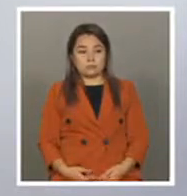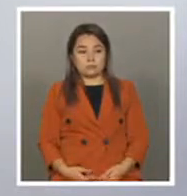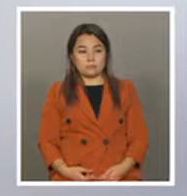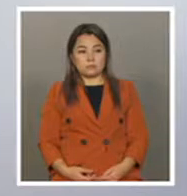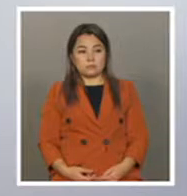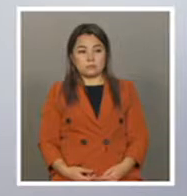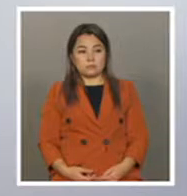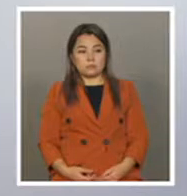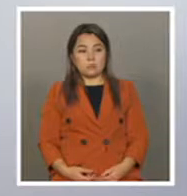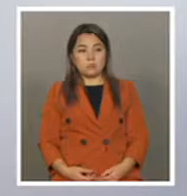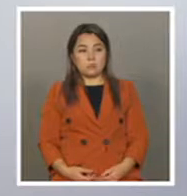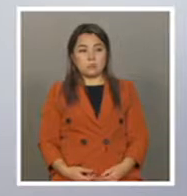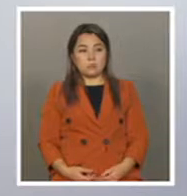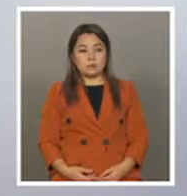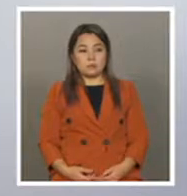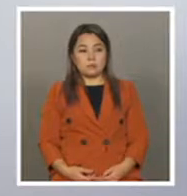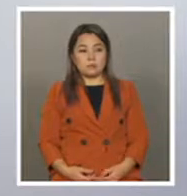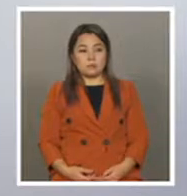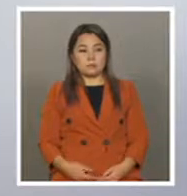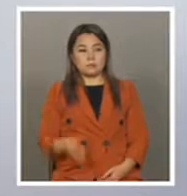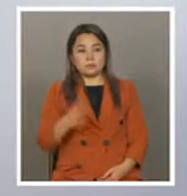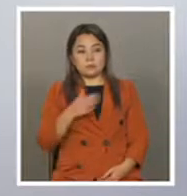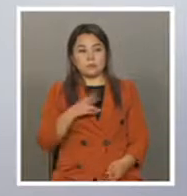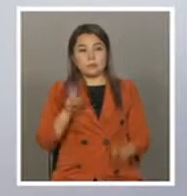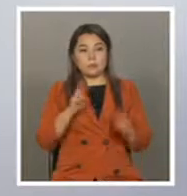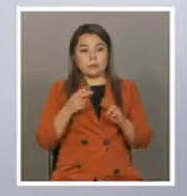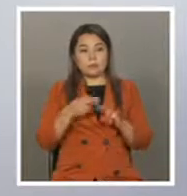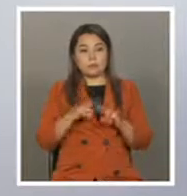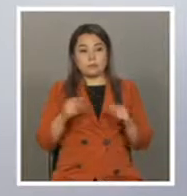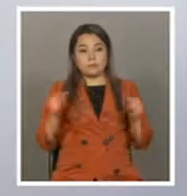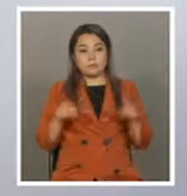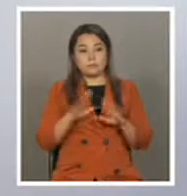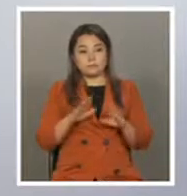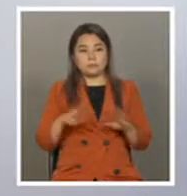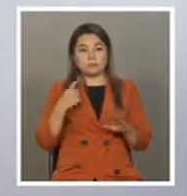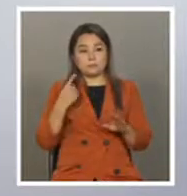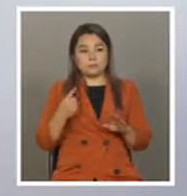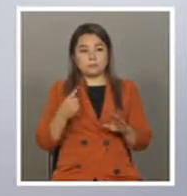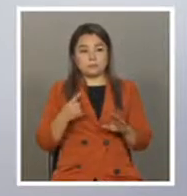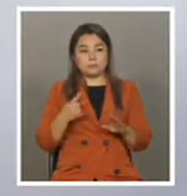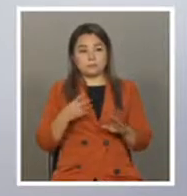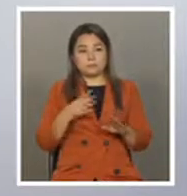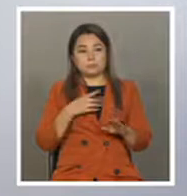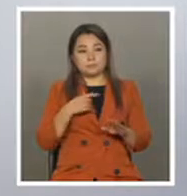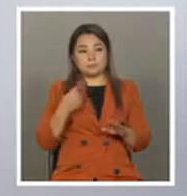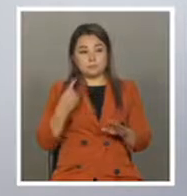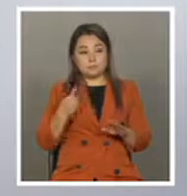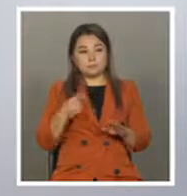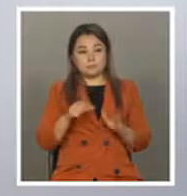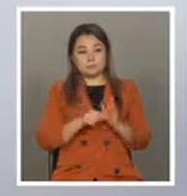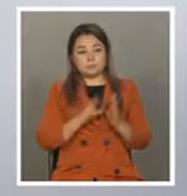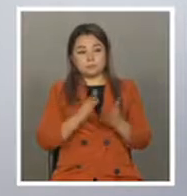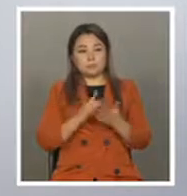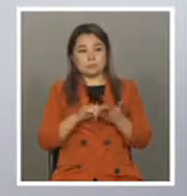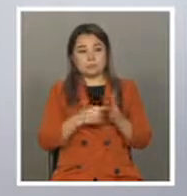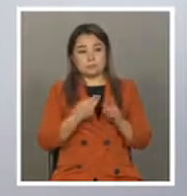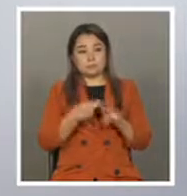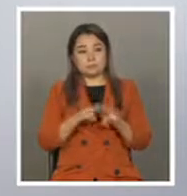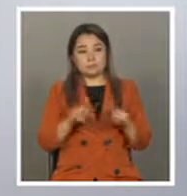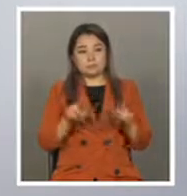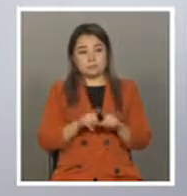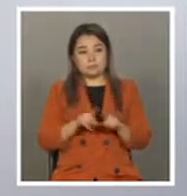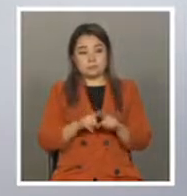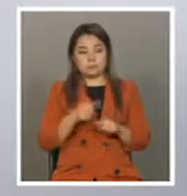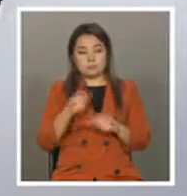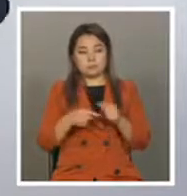керек. Демек, біздің іздестіріп жатқан түбірлер минус 1 мен 6 емес. Олай болса, көбейтінде де минус 6 беретін